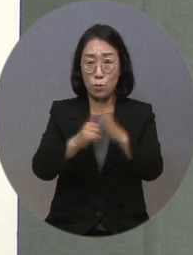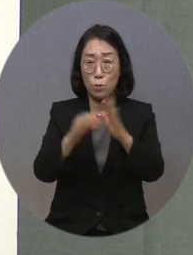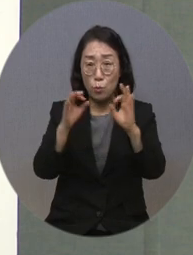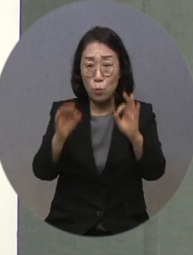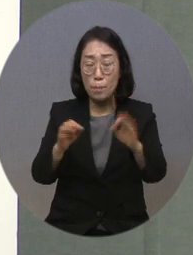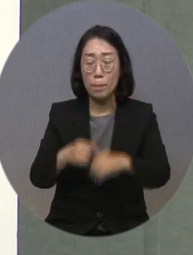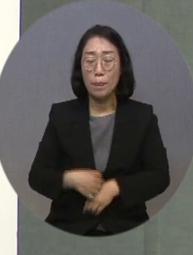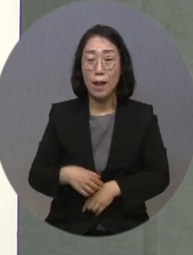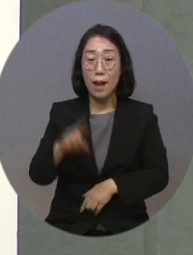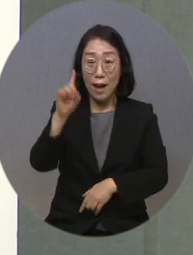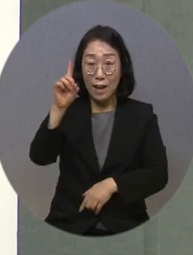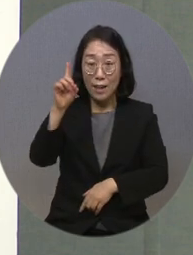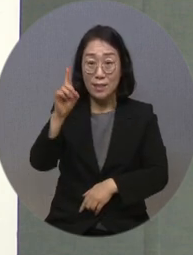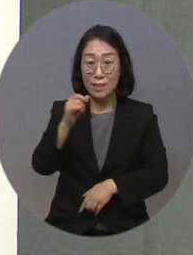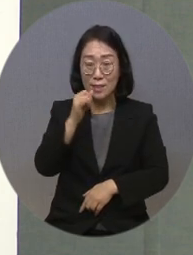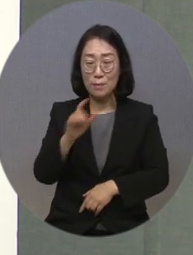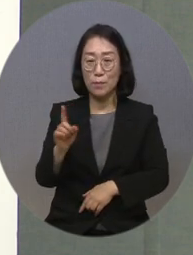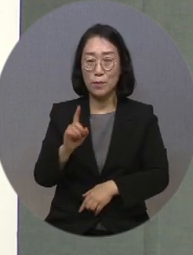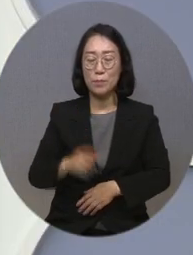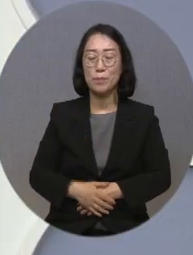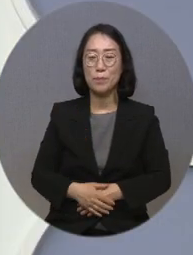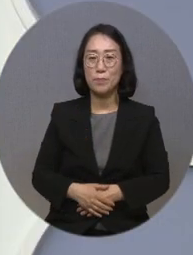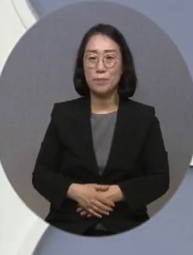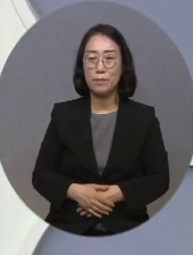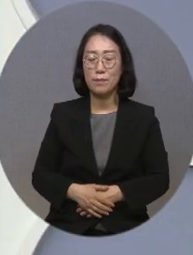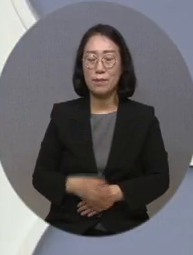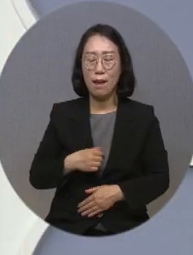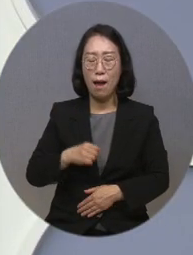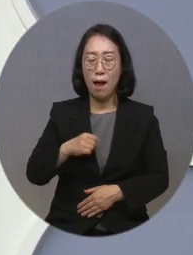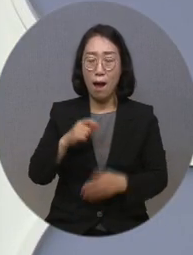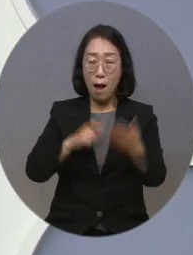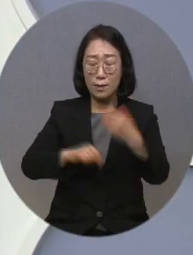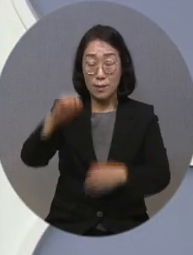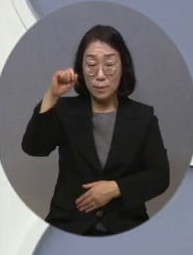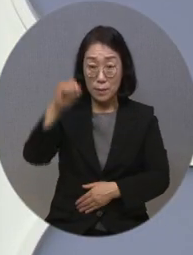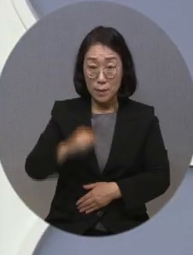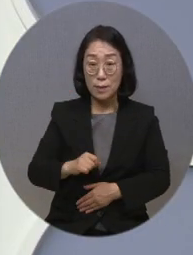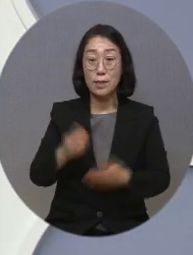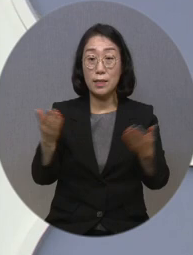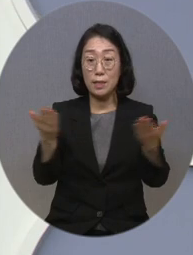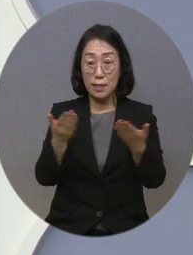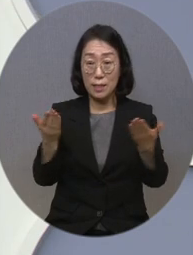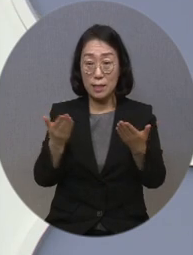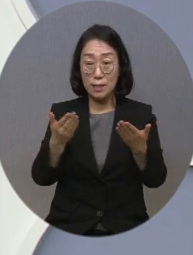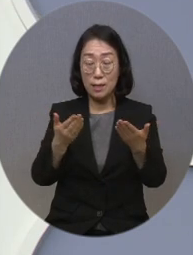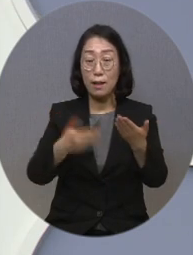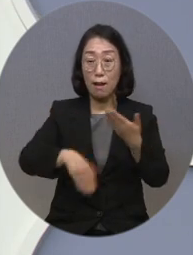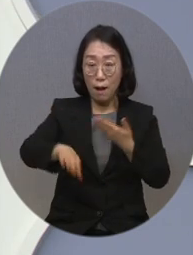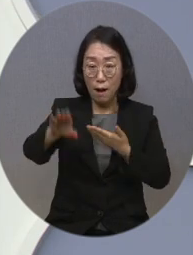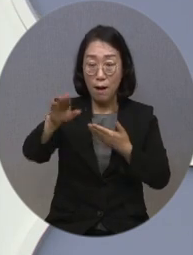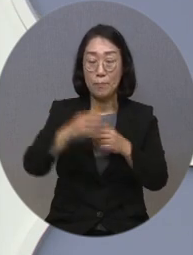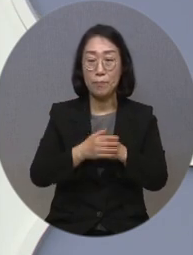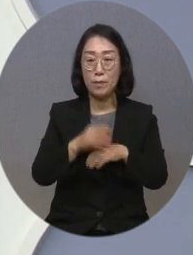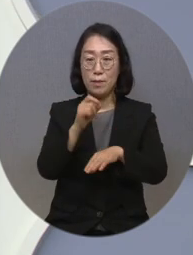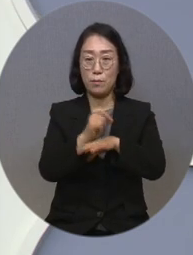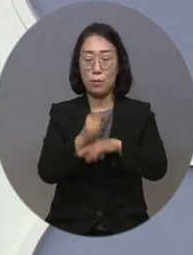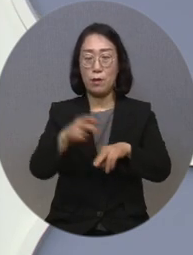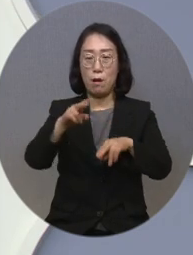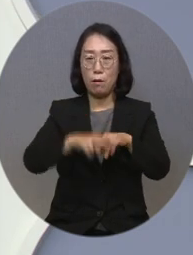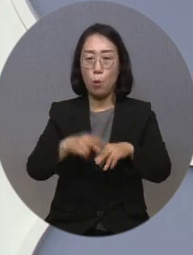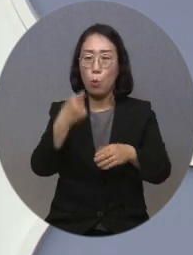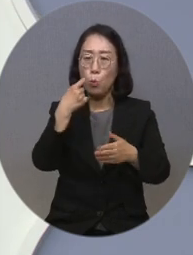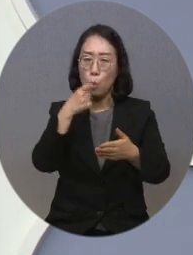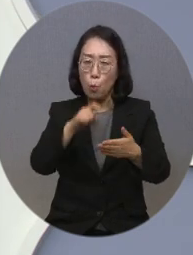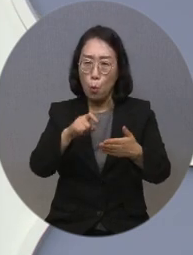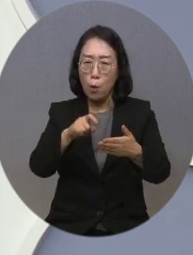에피소드 하나 한번 말씀드리면 시간 있어요. 아침에 출근해서 제가 도지사실에 앉으니까 그 노란 종이에 줄이